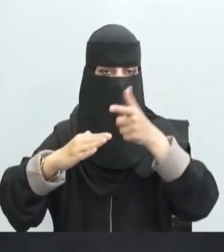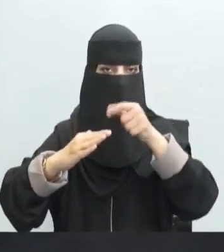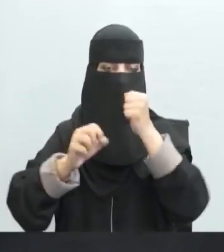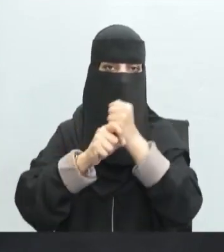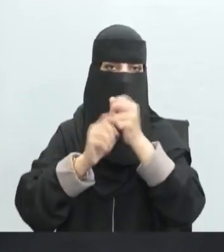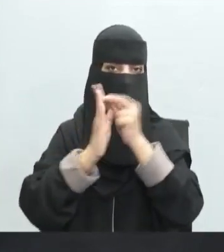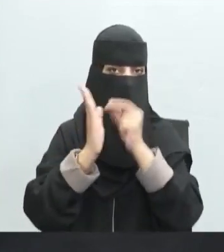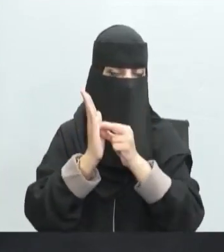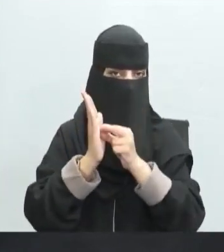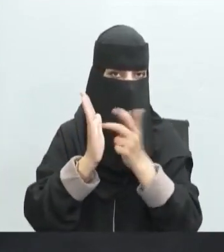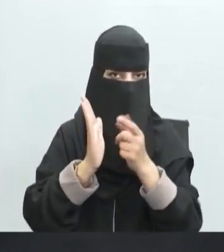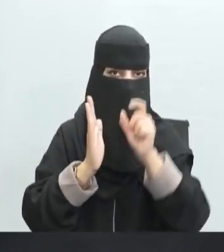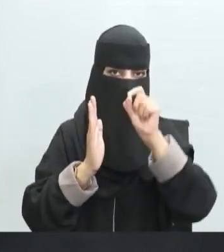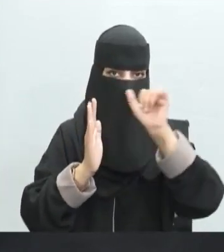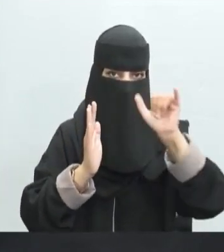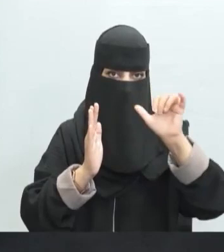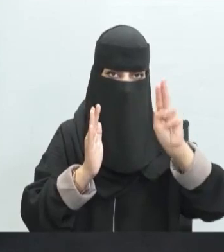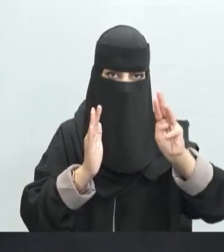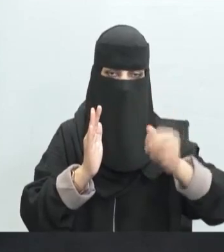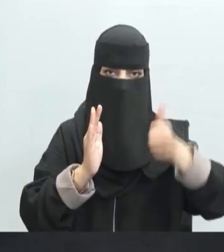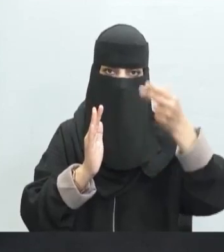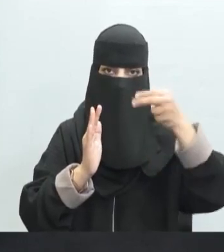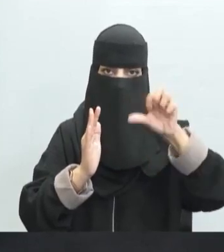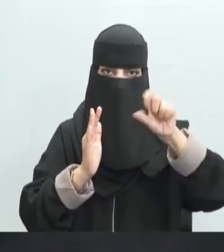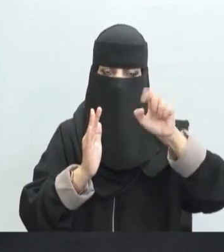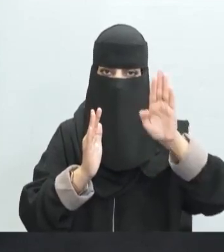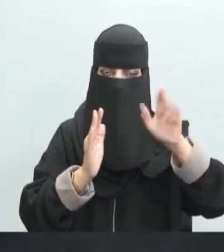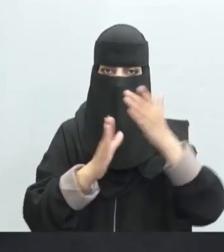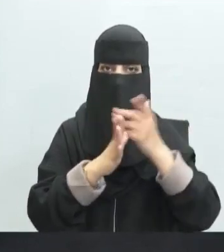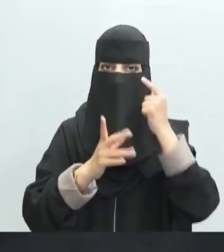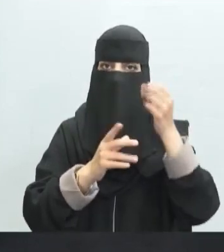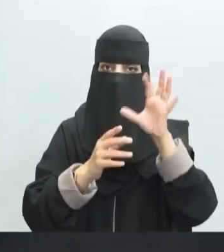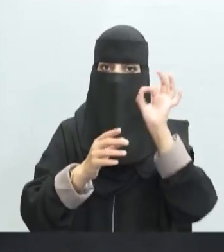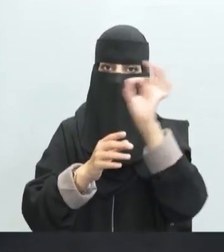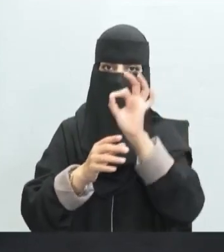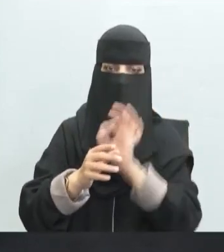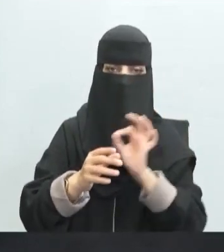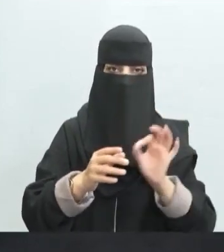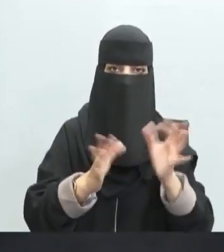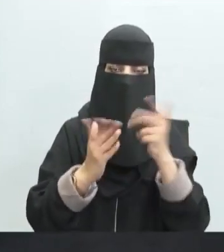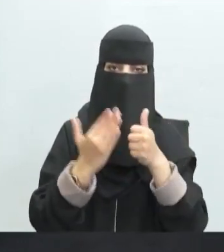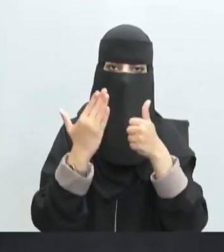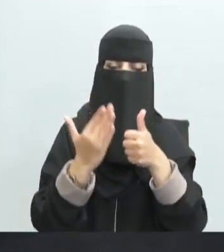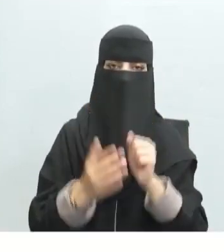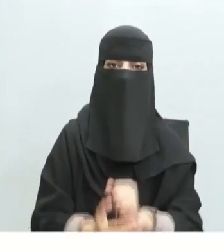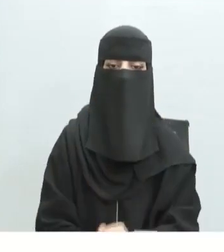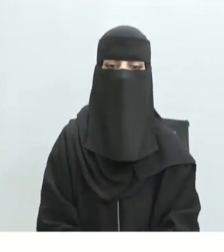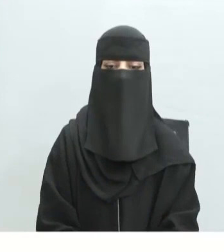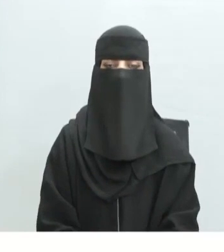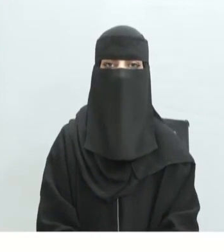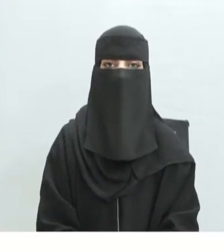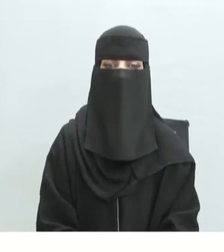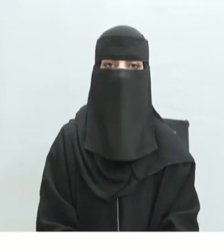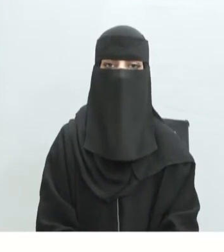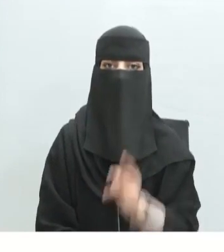الثالث باستخدام نظ فيثاغورس وبالتالي تقدر تجيب كل الدوال المثلثيه السته المطلوبه منك بذلك اخواني